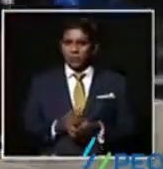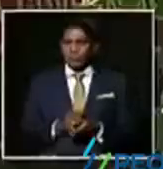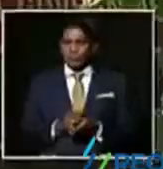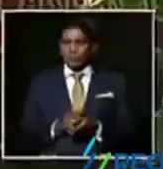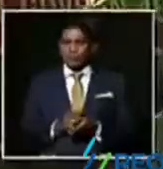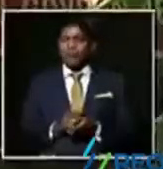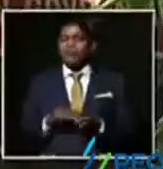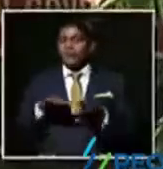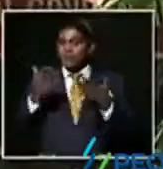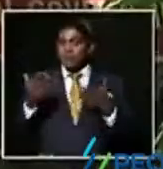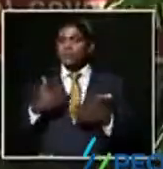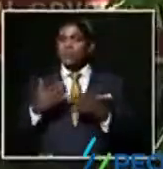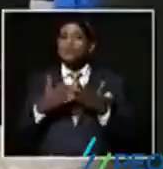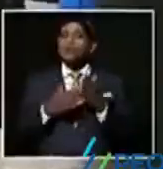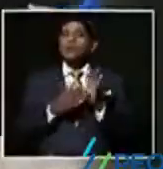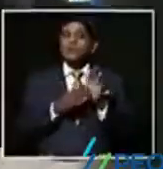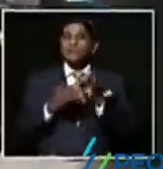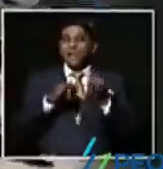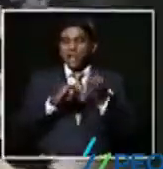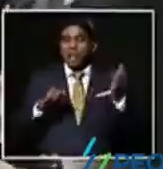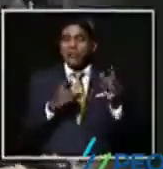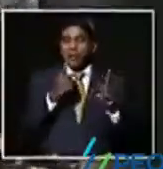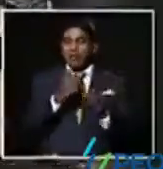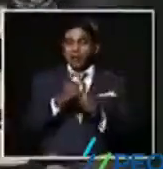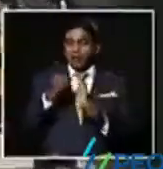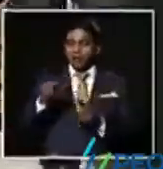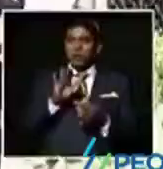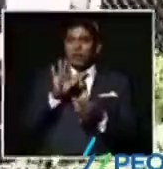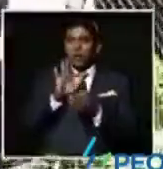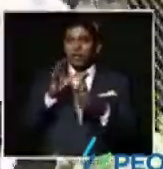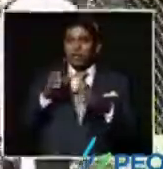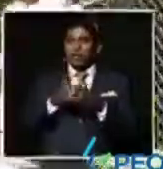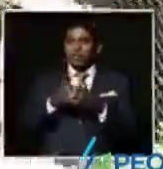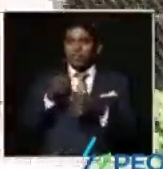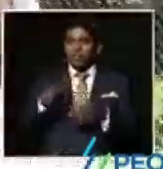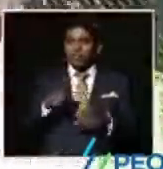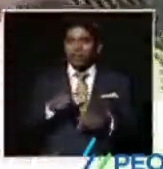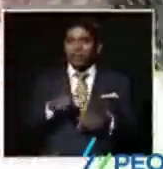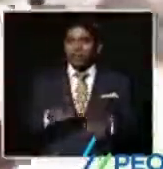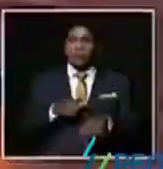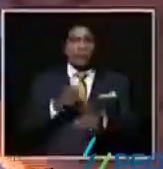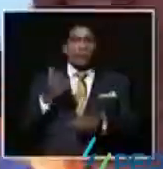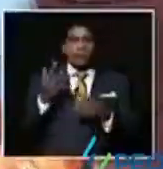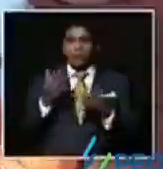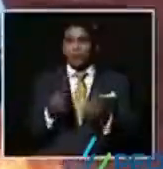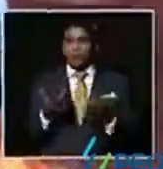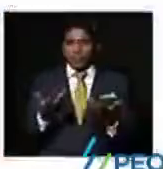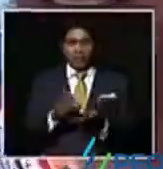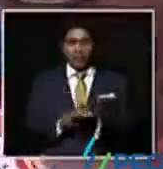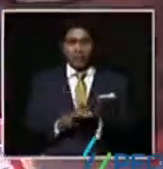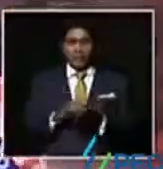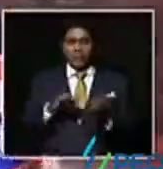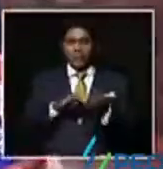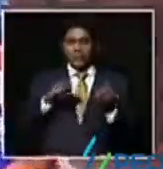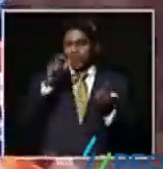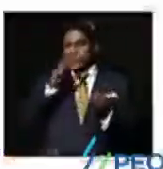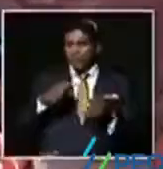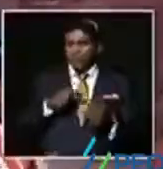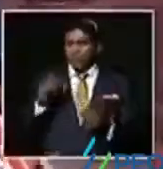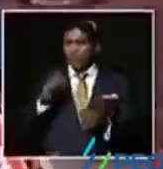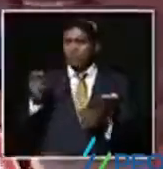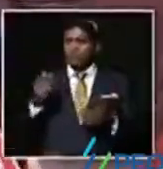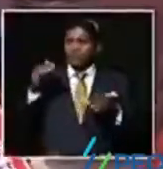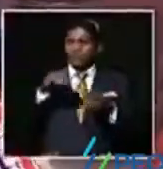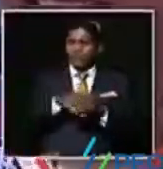කෙසේ වෙතත් අමාත්‍යංශ ලේකම්වරයා හමු වීමට ශ්‍රී ලංකා නිදහස් පක්ෂ නියෝජිතයින්ට අද හැකියුවේ නැහැ. ලේකම්තුමා අද වෙන ඔෆිස් එකට ගිහිල්ලා